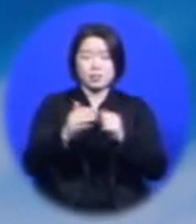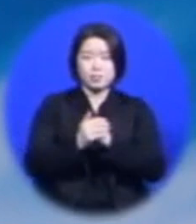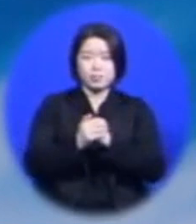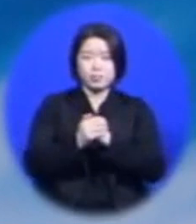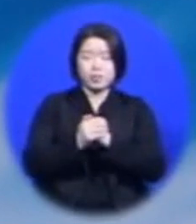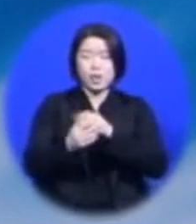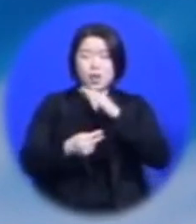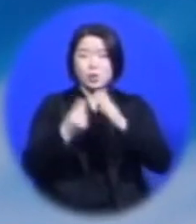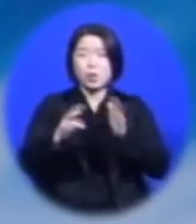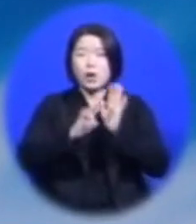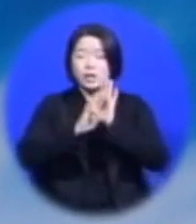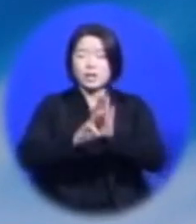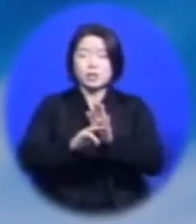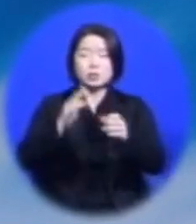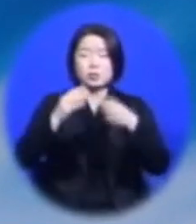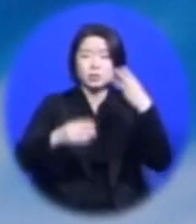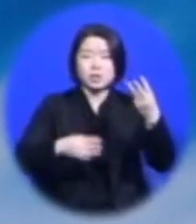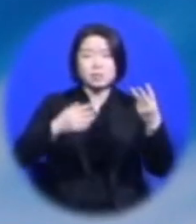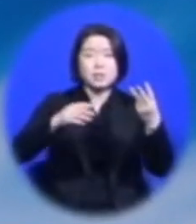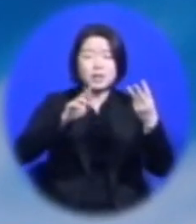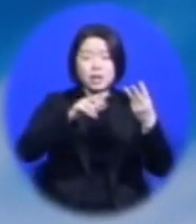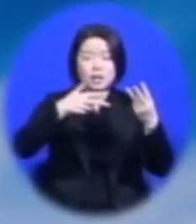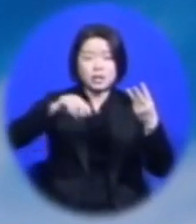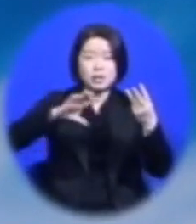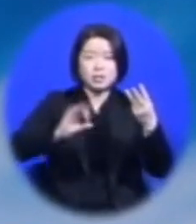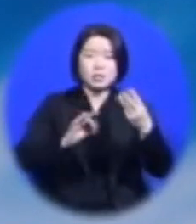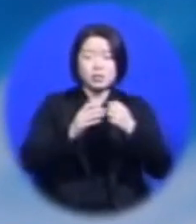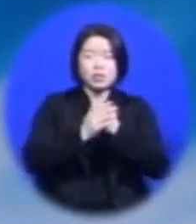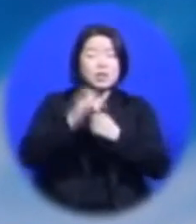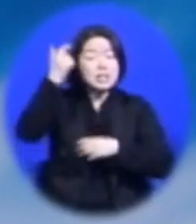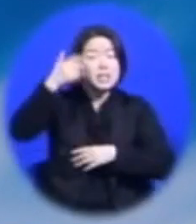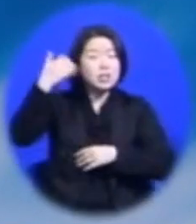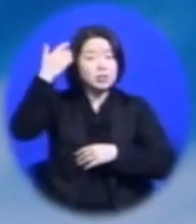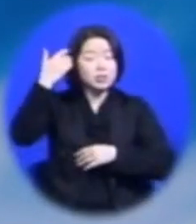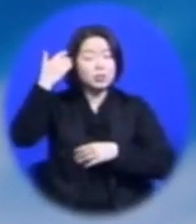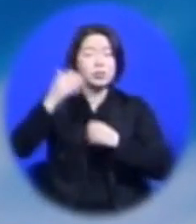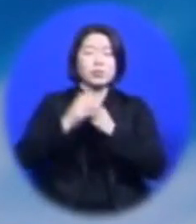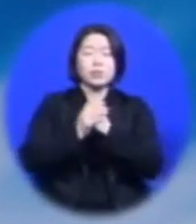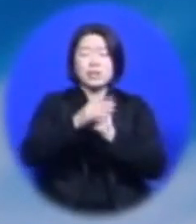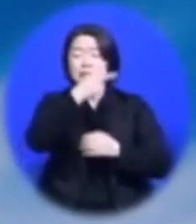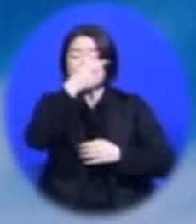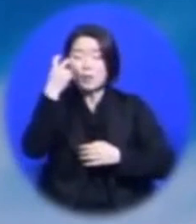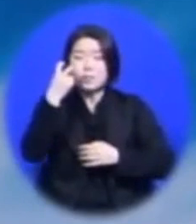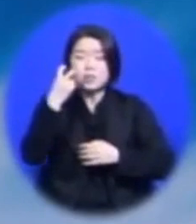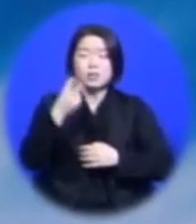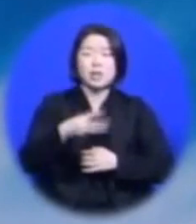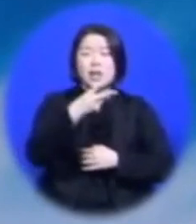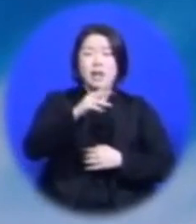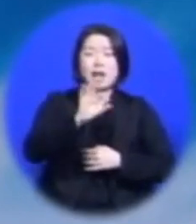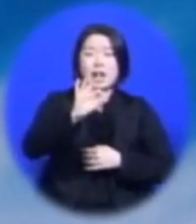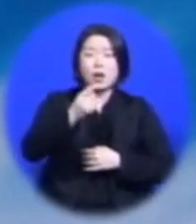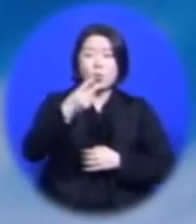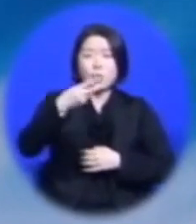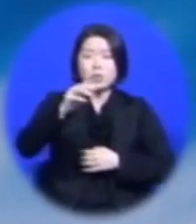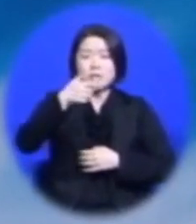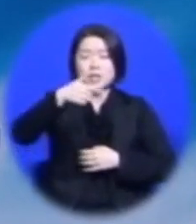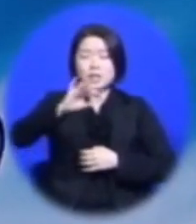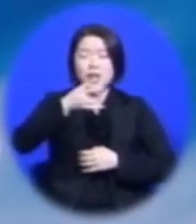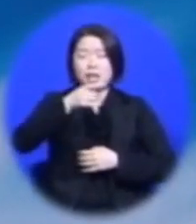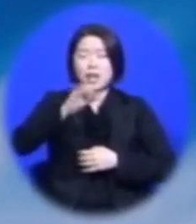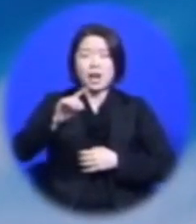요한계시록 3장 15절에서 19절까지 영적으로 잠이 들어있는 라오디게아 교회를 말씀하고 있는데